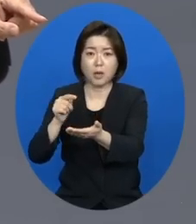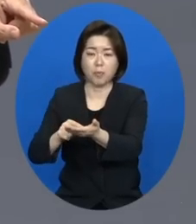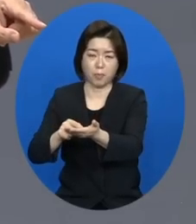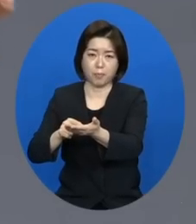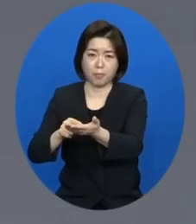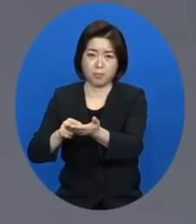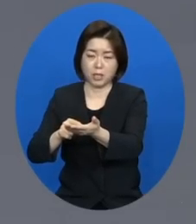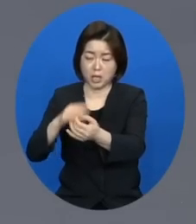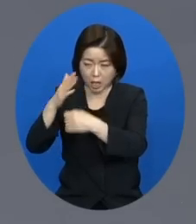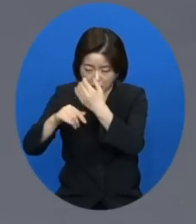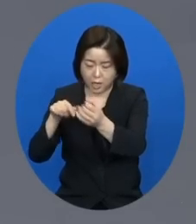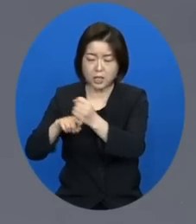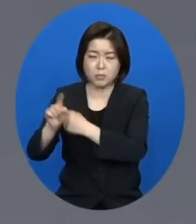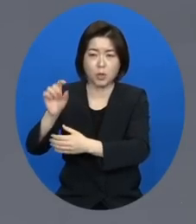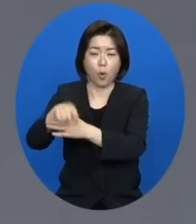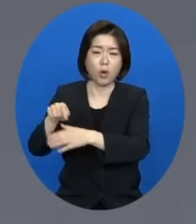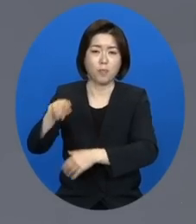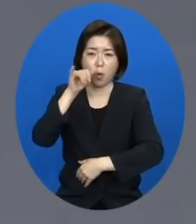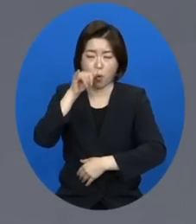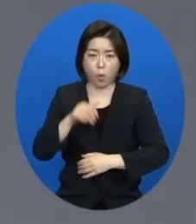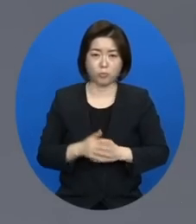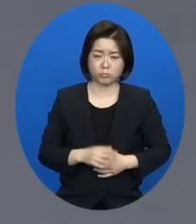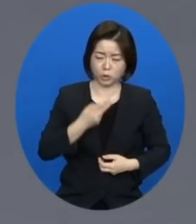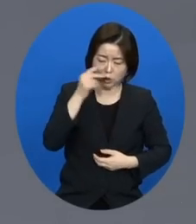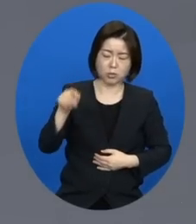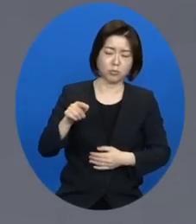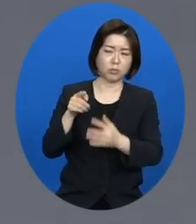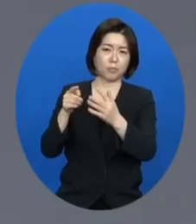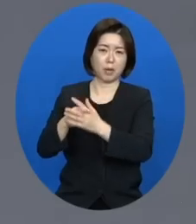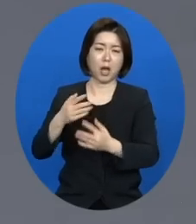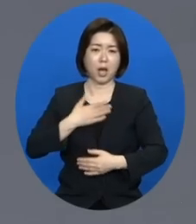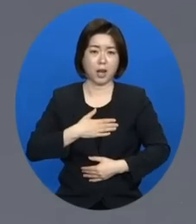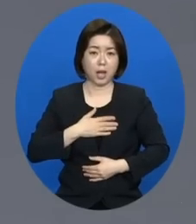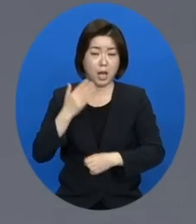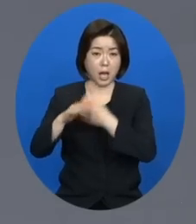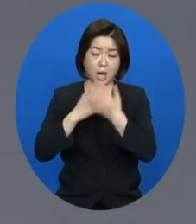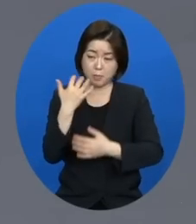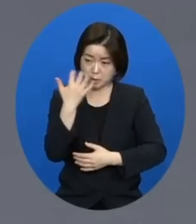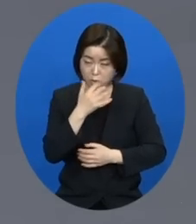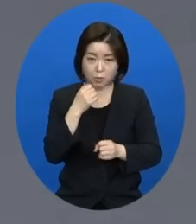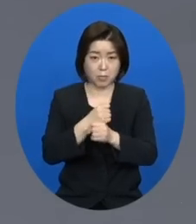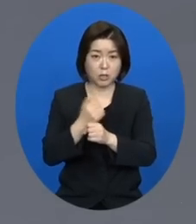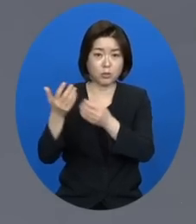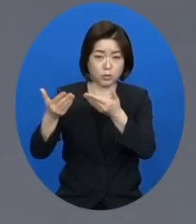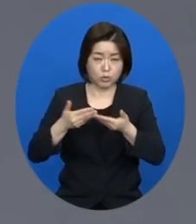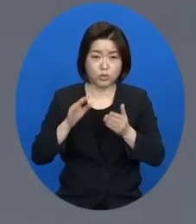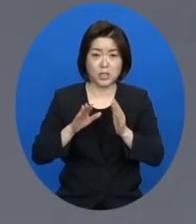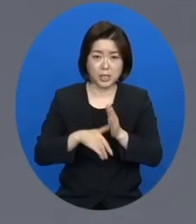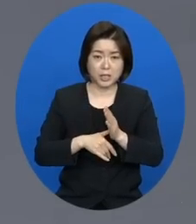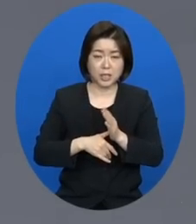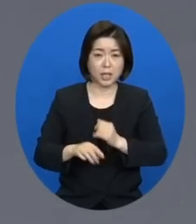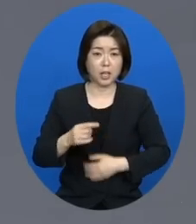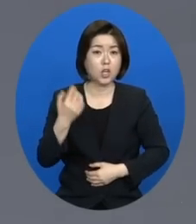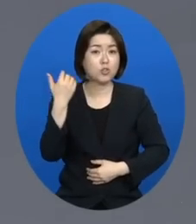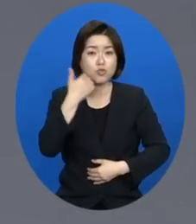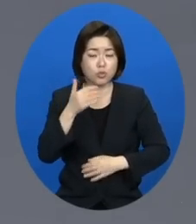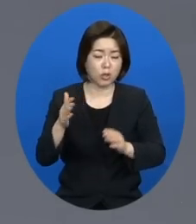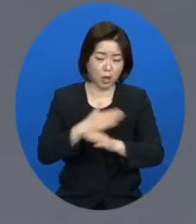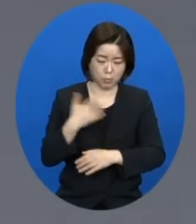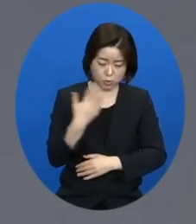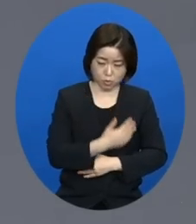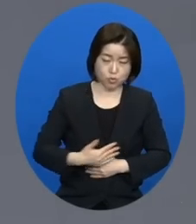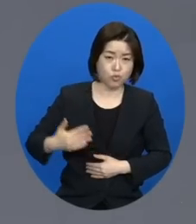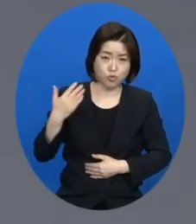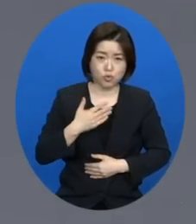뜻이라는 것이죠. 요셉은 이것을 알고 있었어요. 하나님께서 성을 만드실 때에 단지 누군가로부터 그